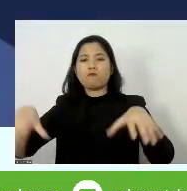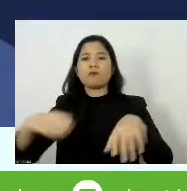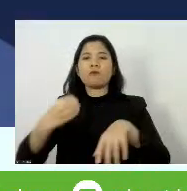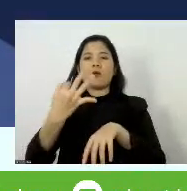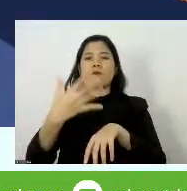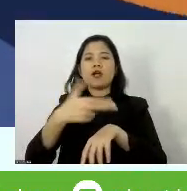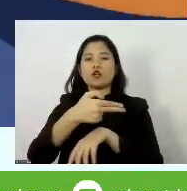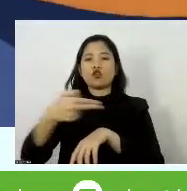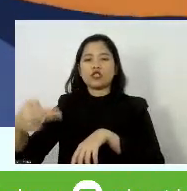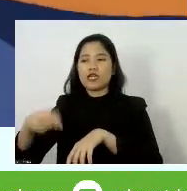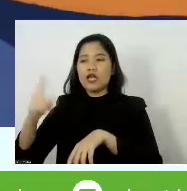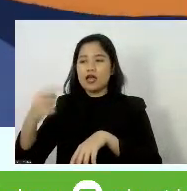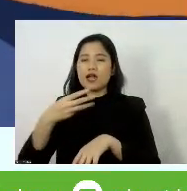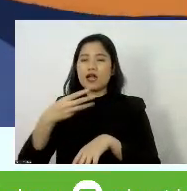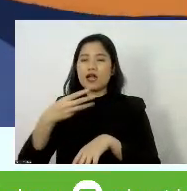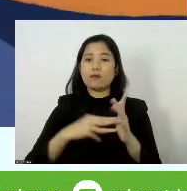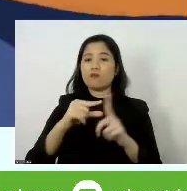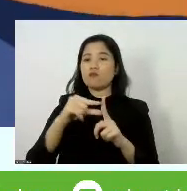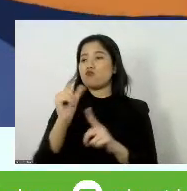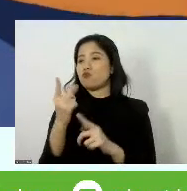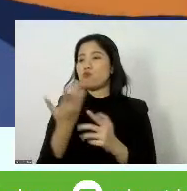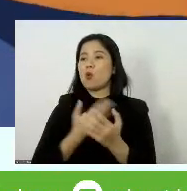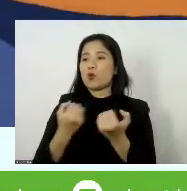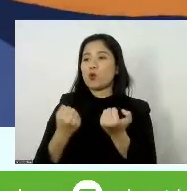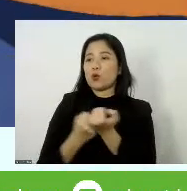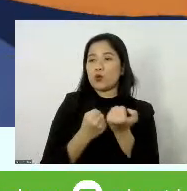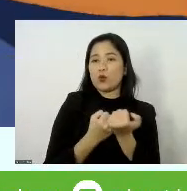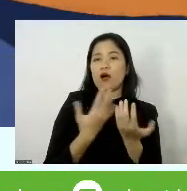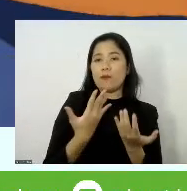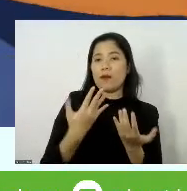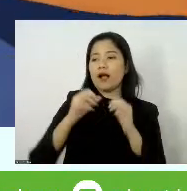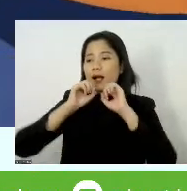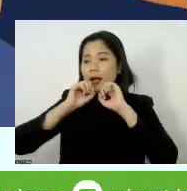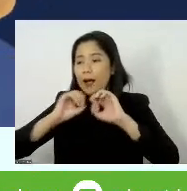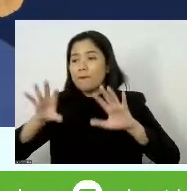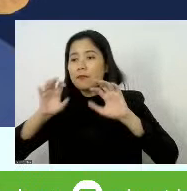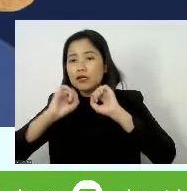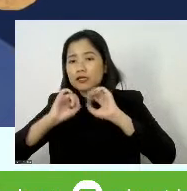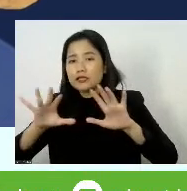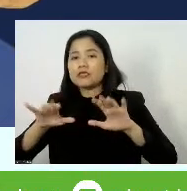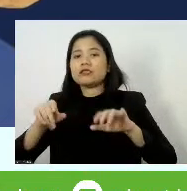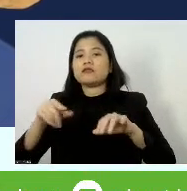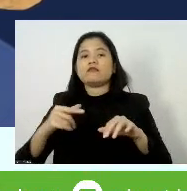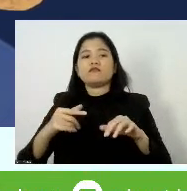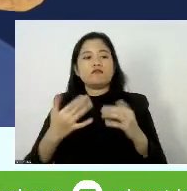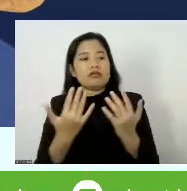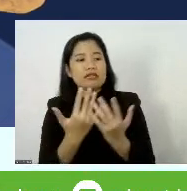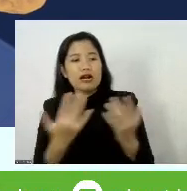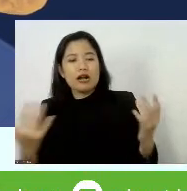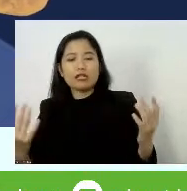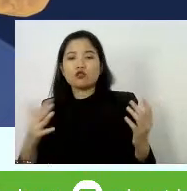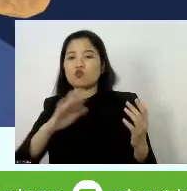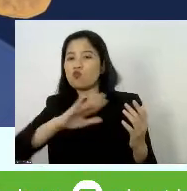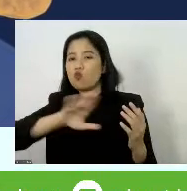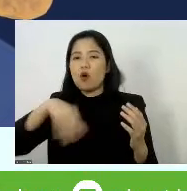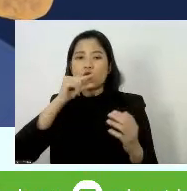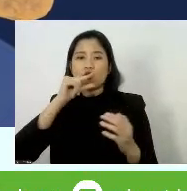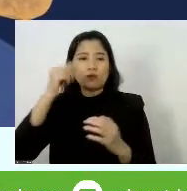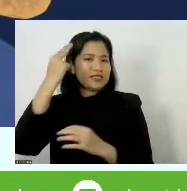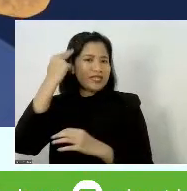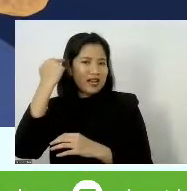untuk mendukung dan melestarikan serta mengkampanyekan kepada konsumen produsen dan pemerintah tentang